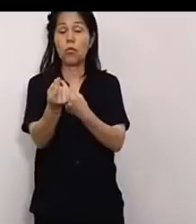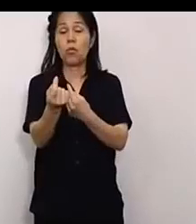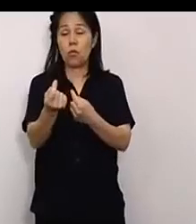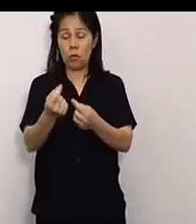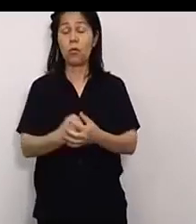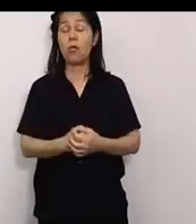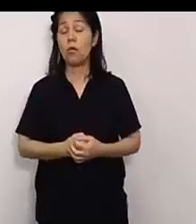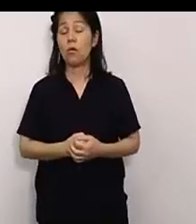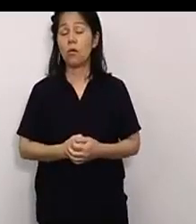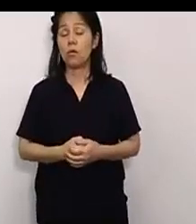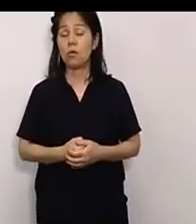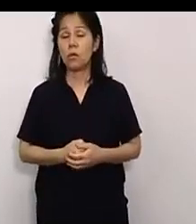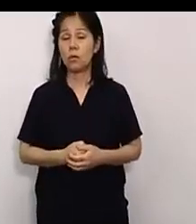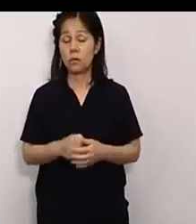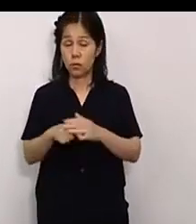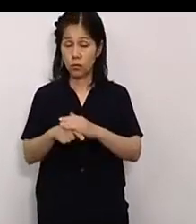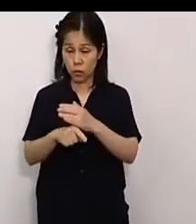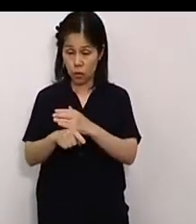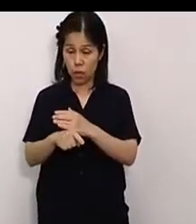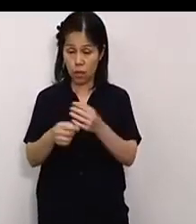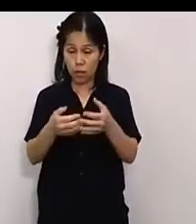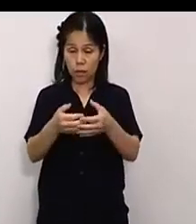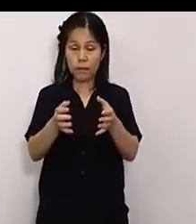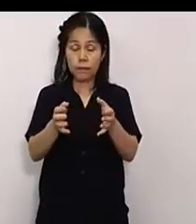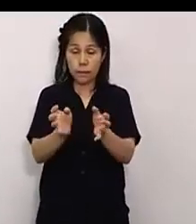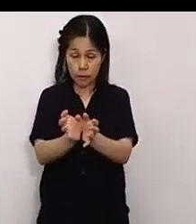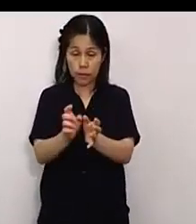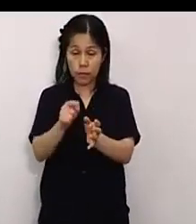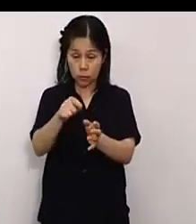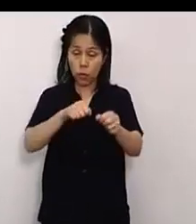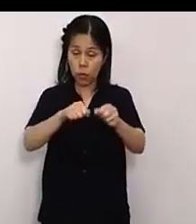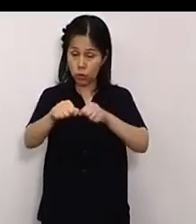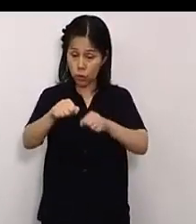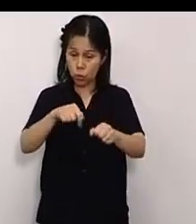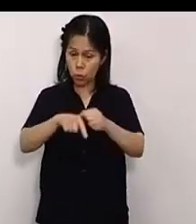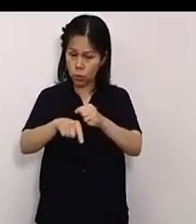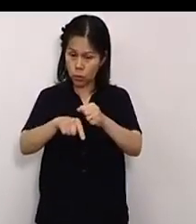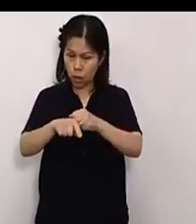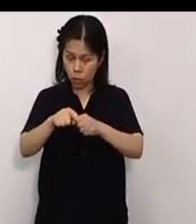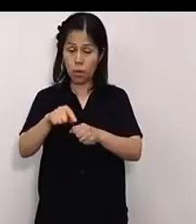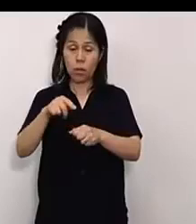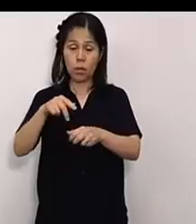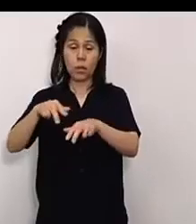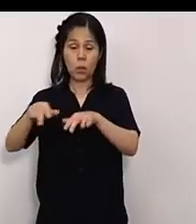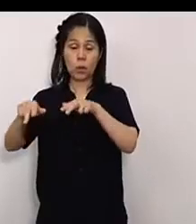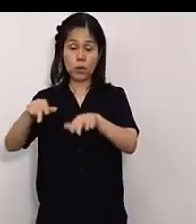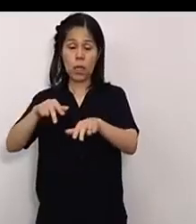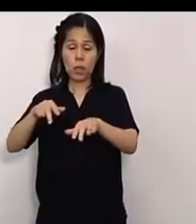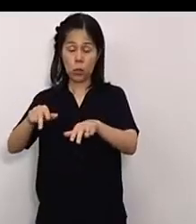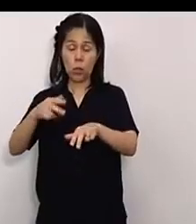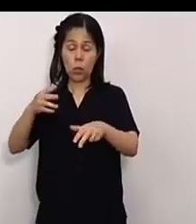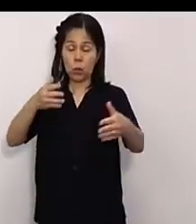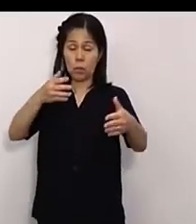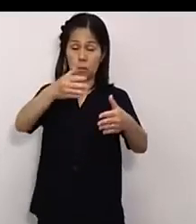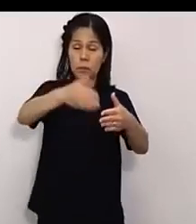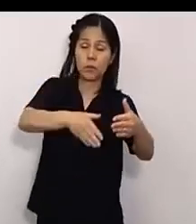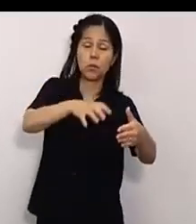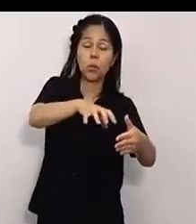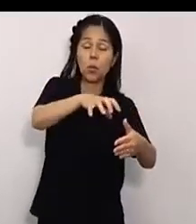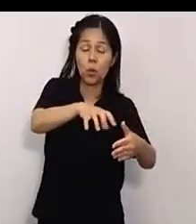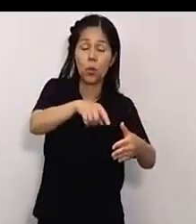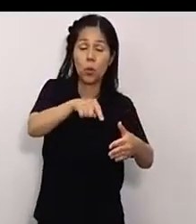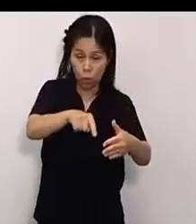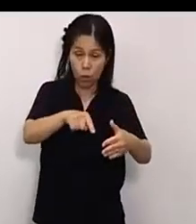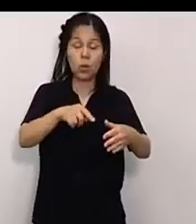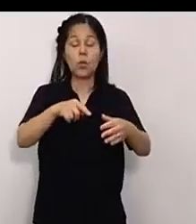うなぜ団体がそういう活動をしているかというのは、行政が手が届かないところがあるんですね。私もま